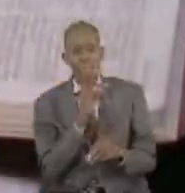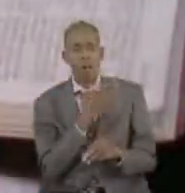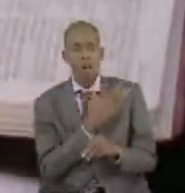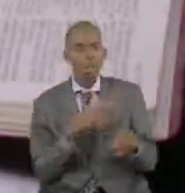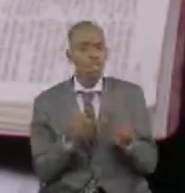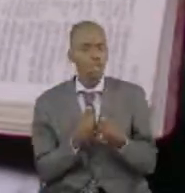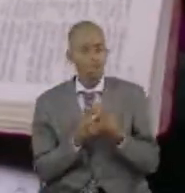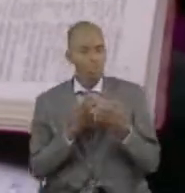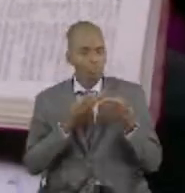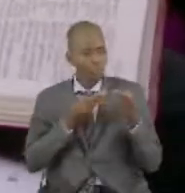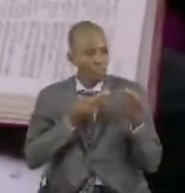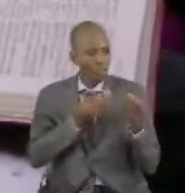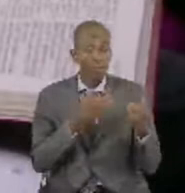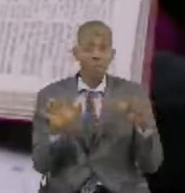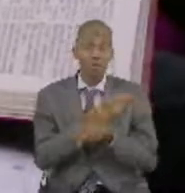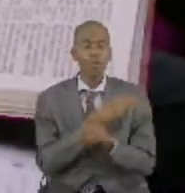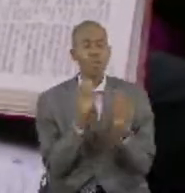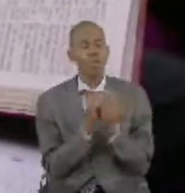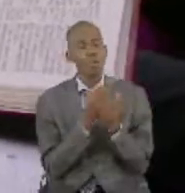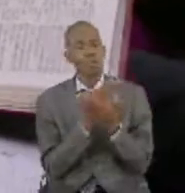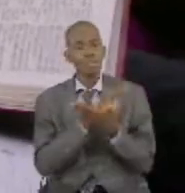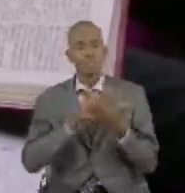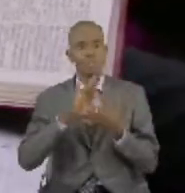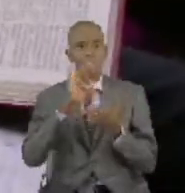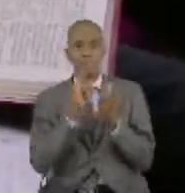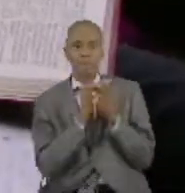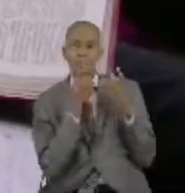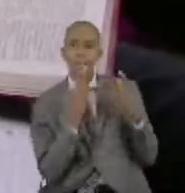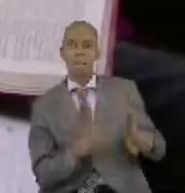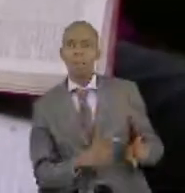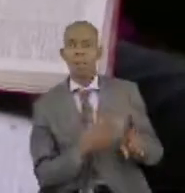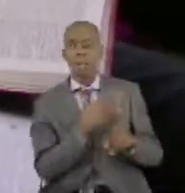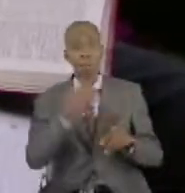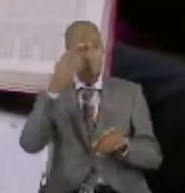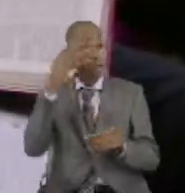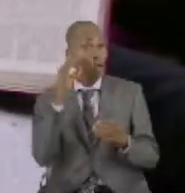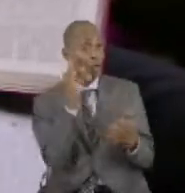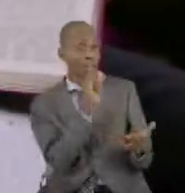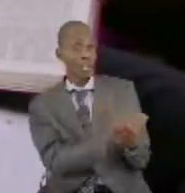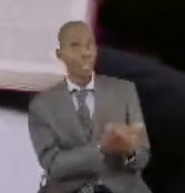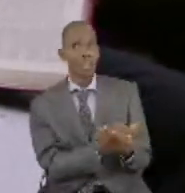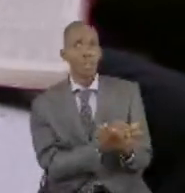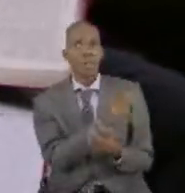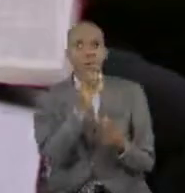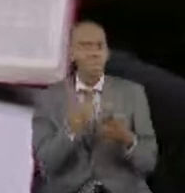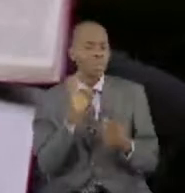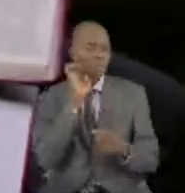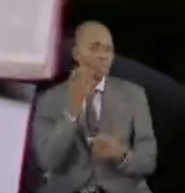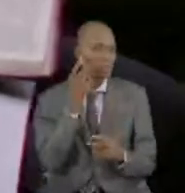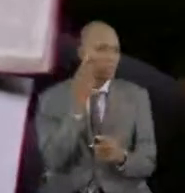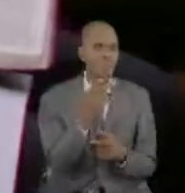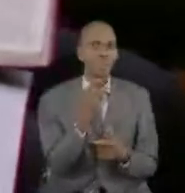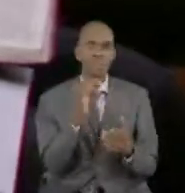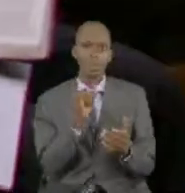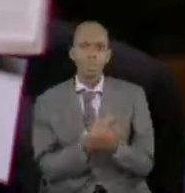ça aussi remplie du saint-esprit alors sur la tête cela est arrivé parce que ce n'est arrivé nous comme il a vu cela christ